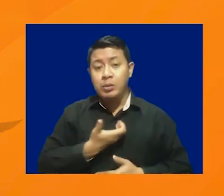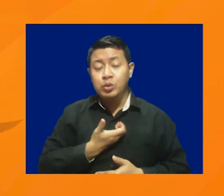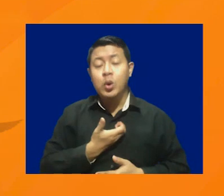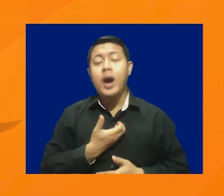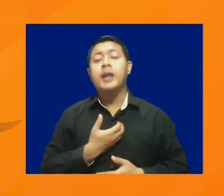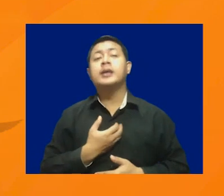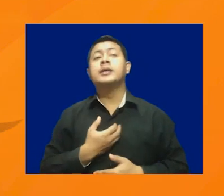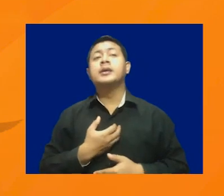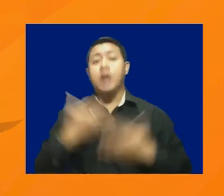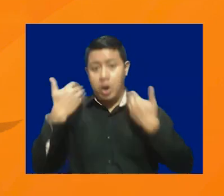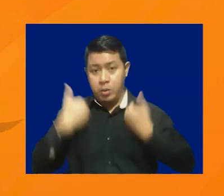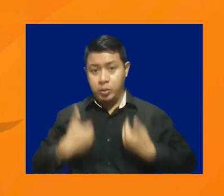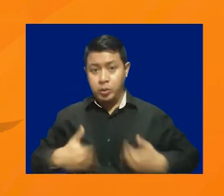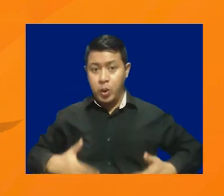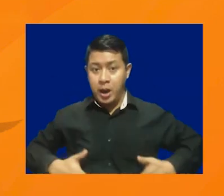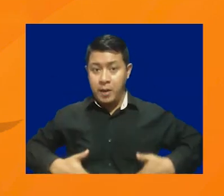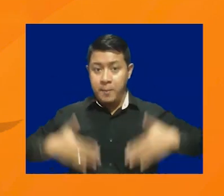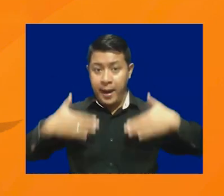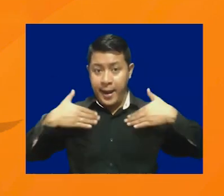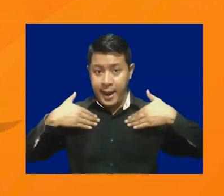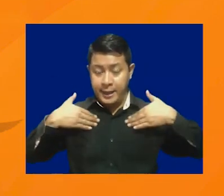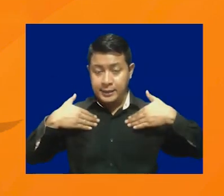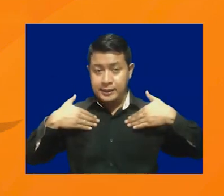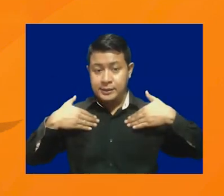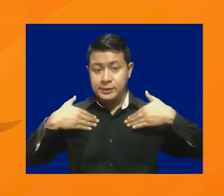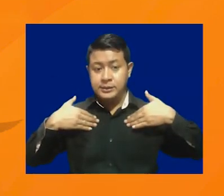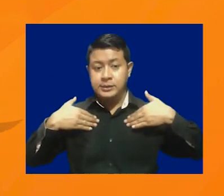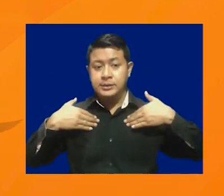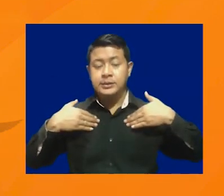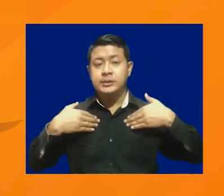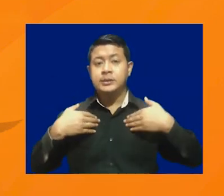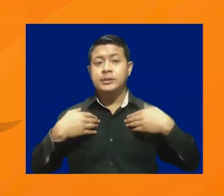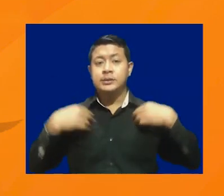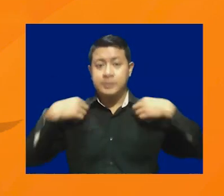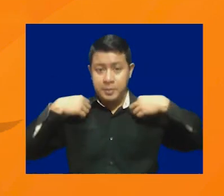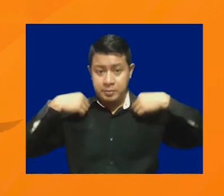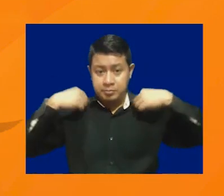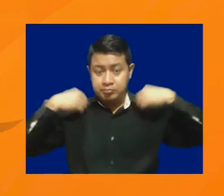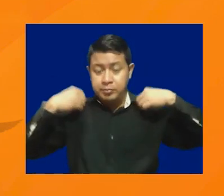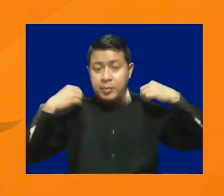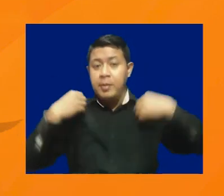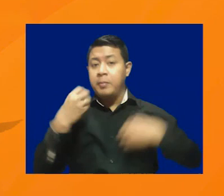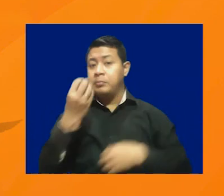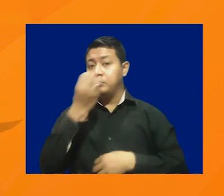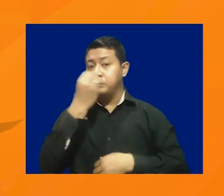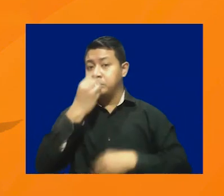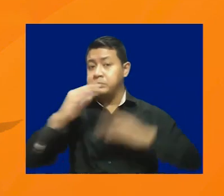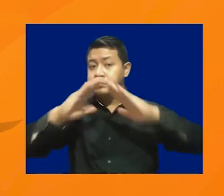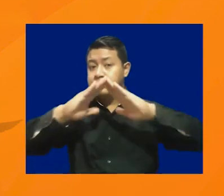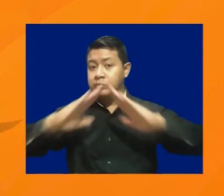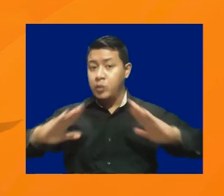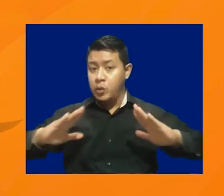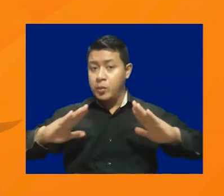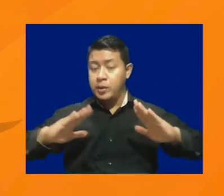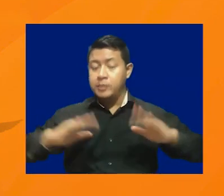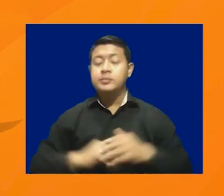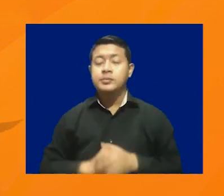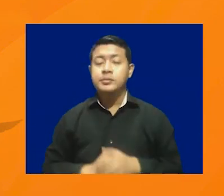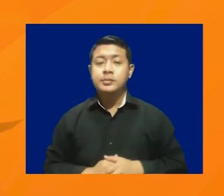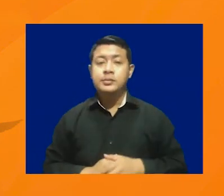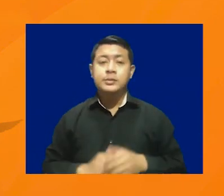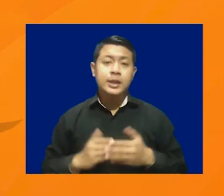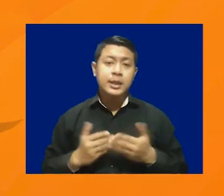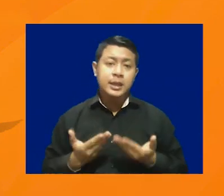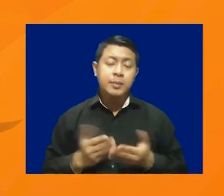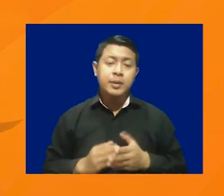kebutuhan. Kebutuhan secara jasmani, jelas, sandang, pangan,